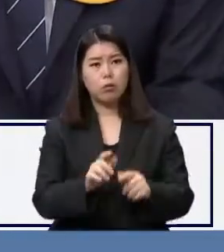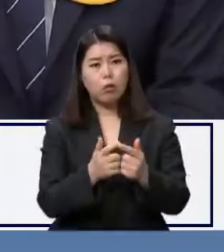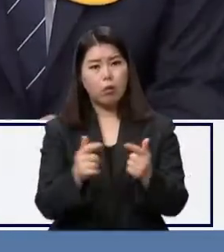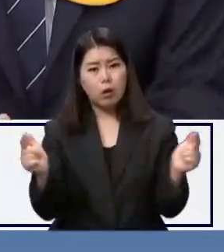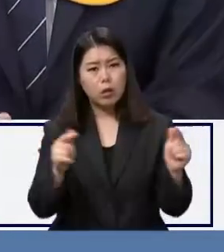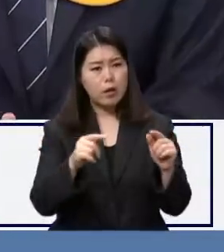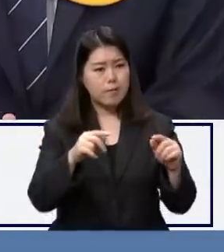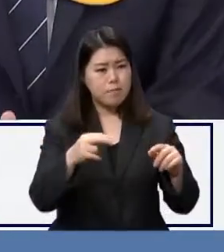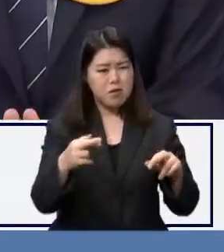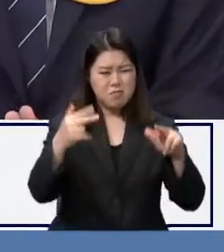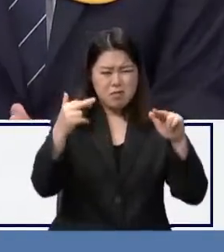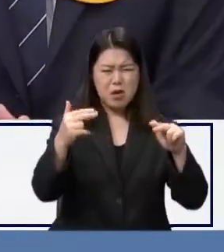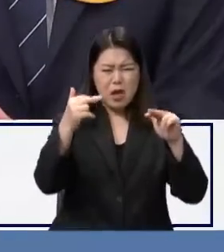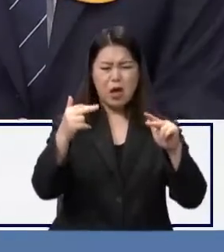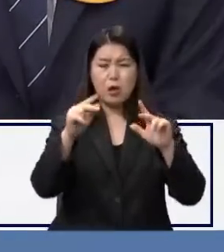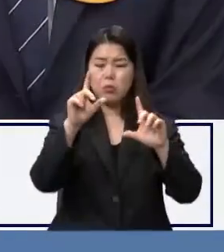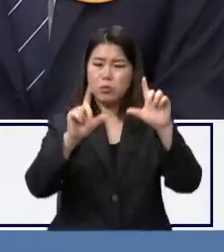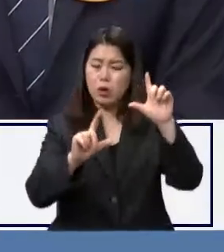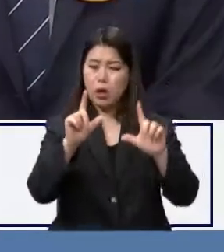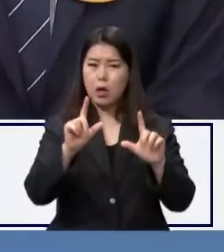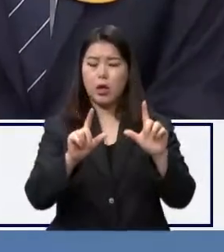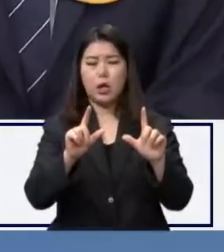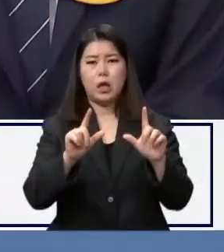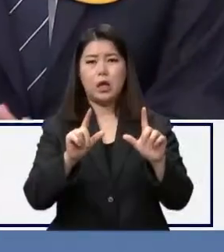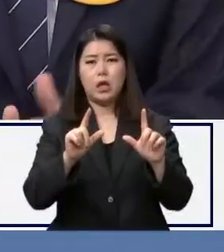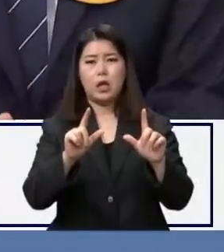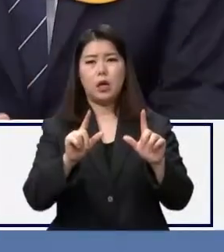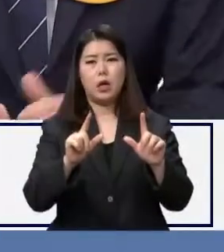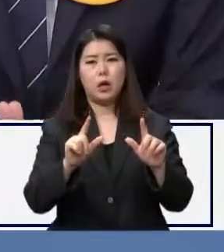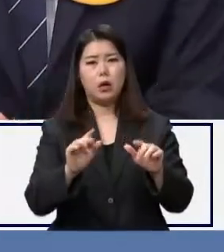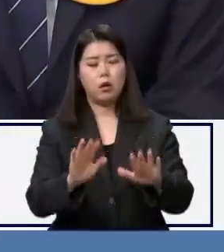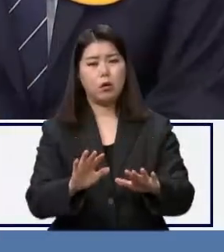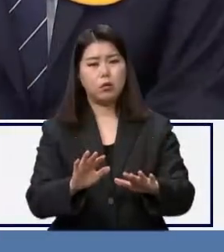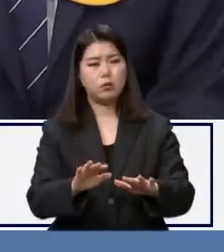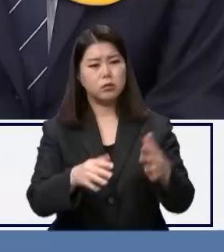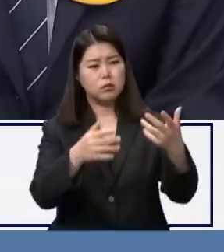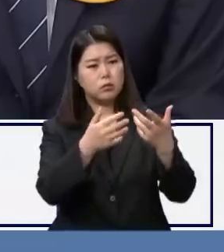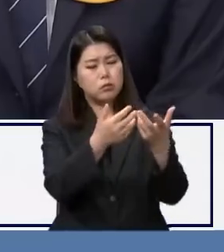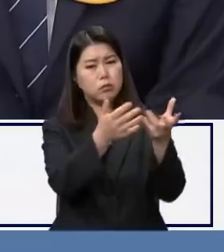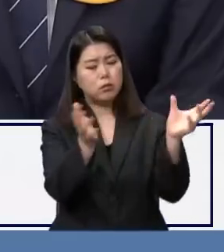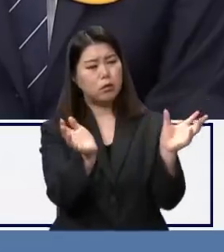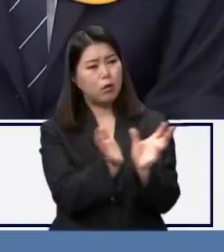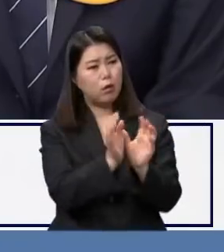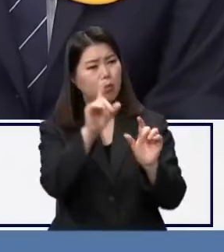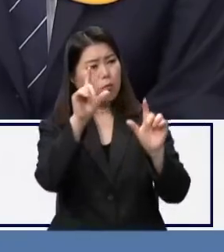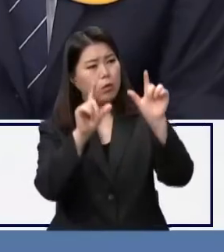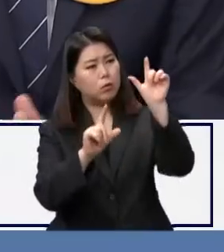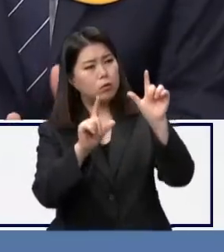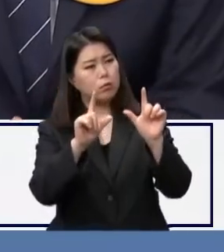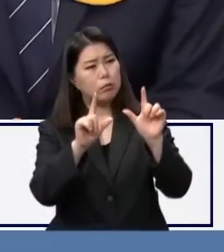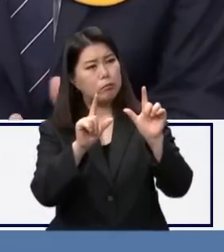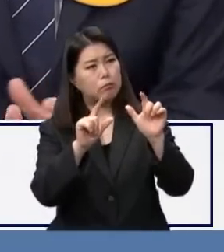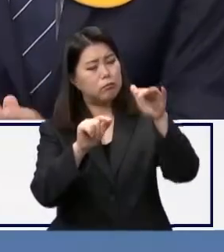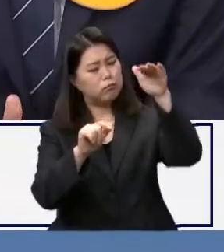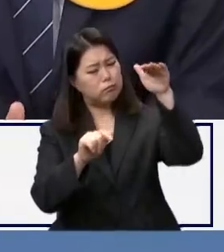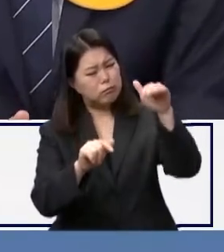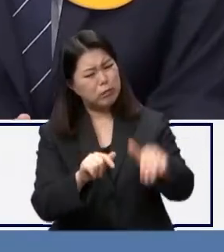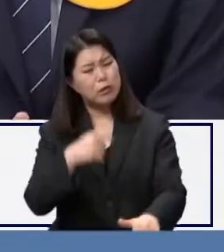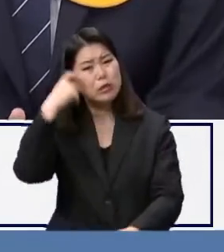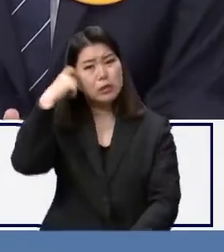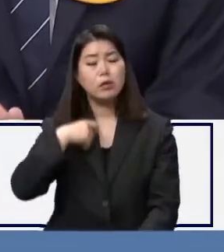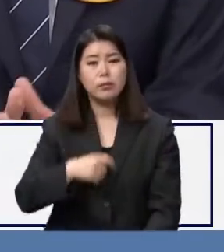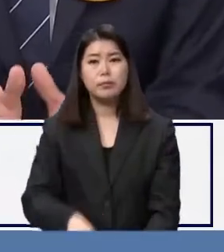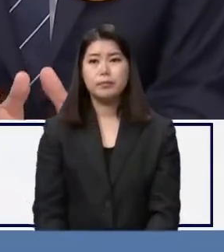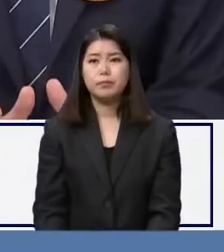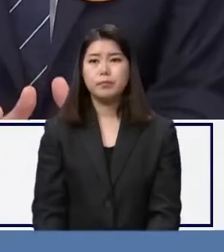했던 이야기 꼬투리를 잡고 있는 모습 자체가 지도부가 되려 스스로의 리더십을 낮추는 것 같아요 그래서 그렇게 하시지